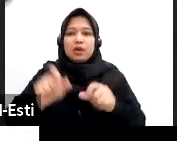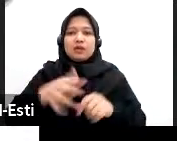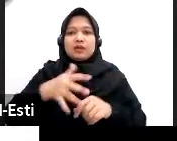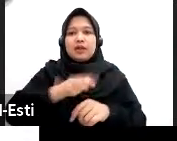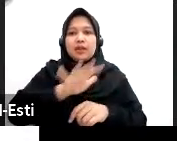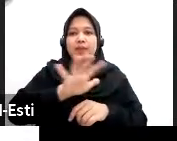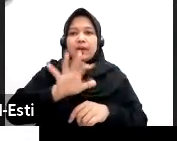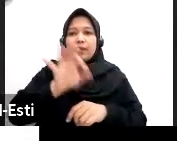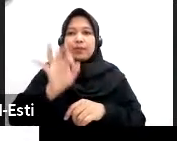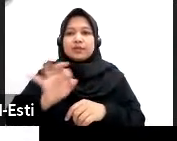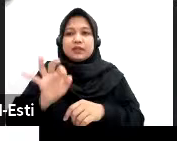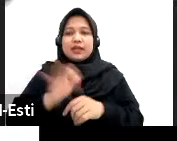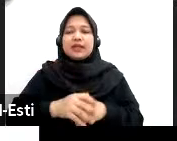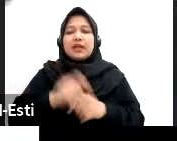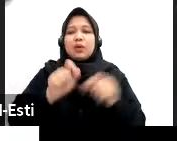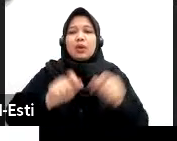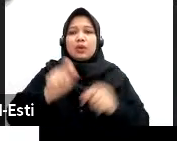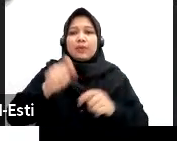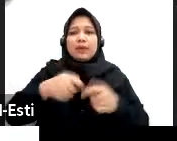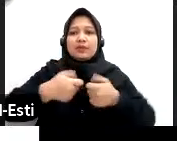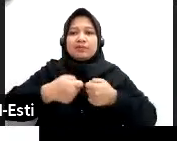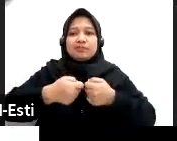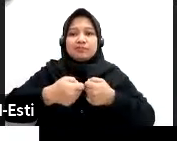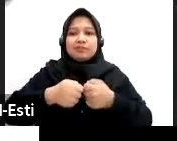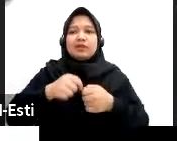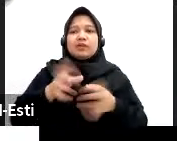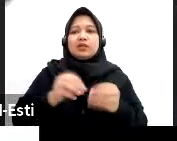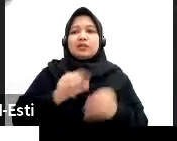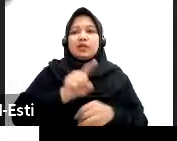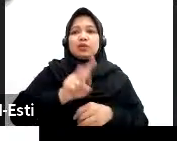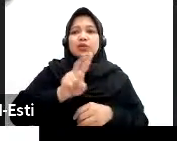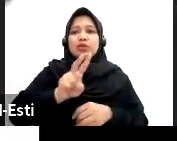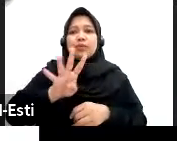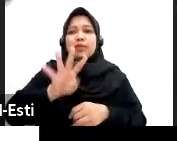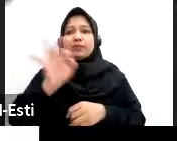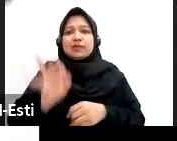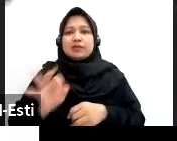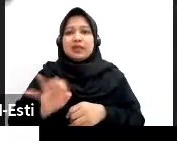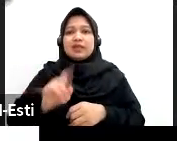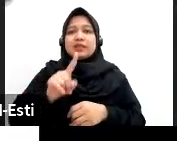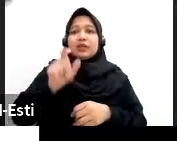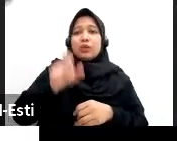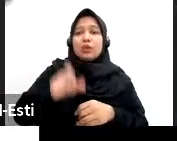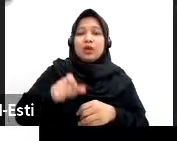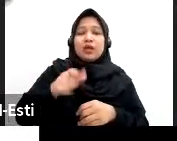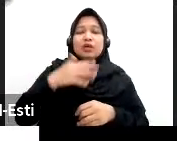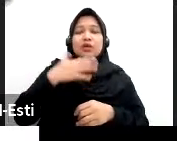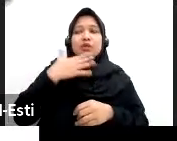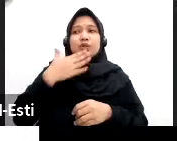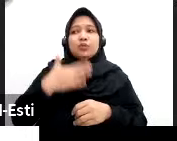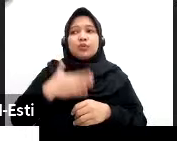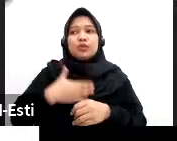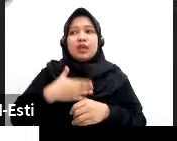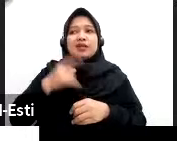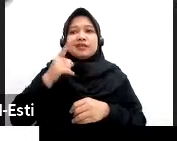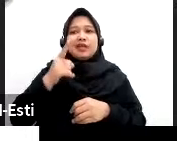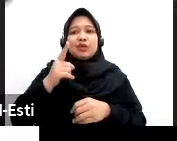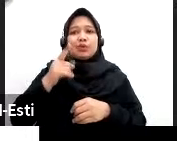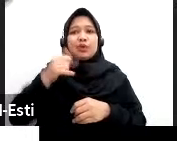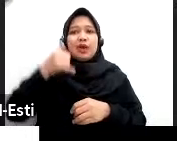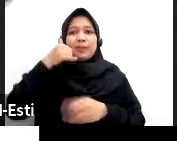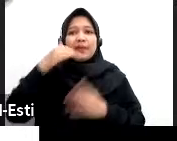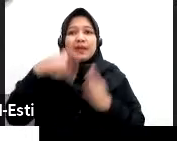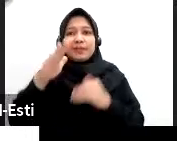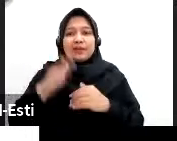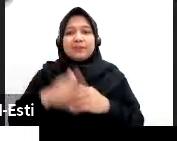mobile phone connection juga saya kira sudah 124 persen atau seorang lebih dari satu telepon sudah menggunakan